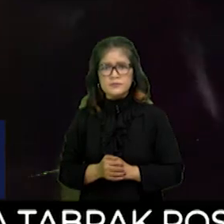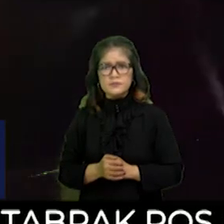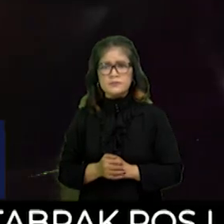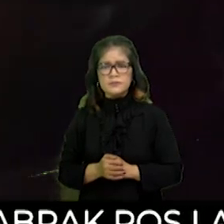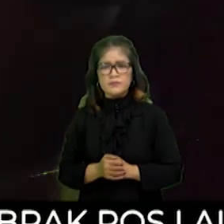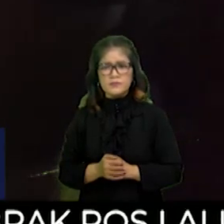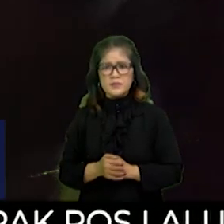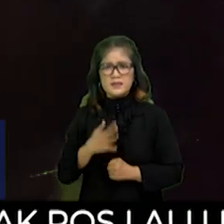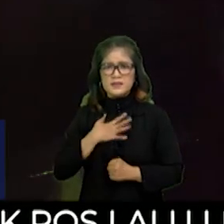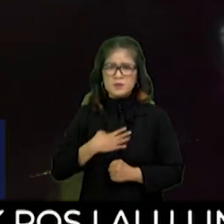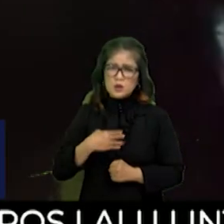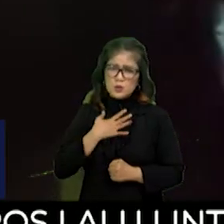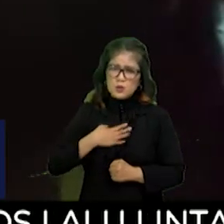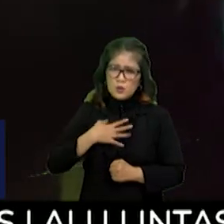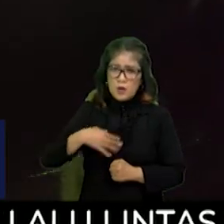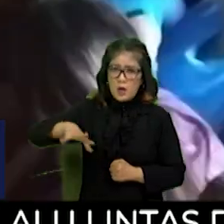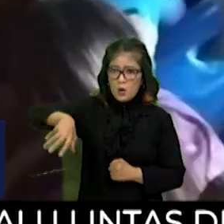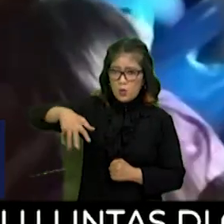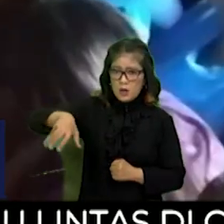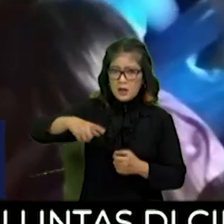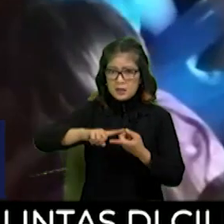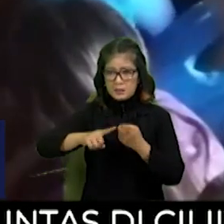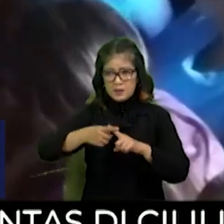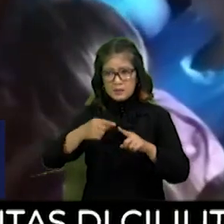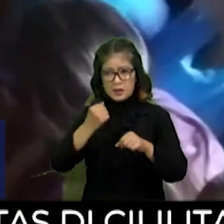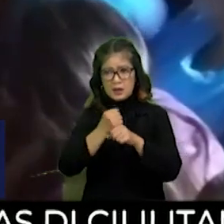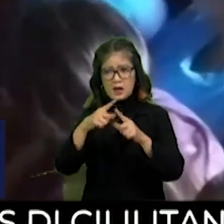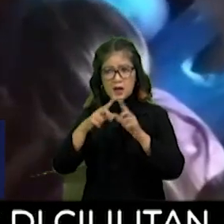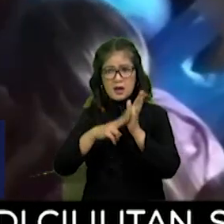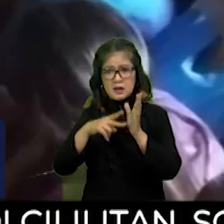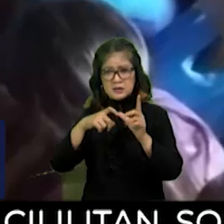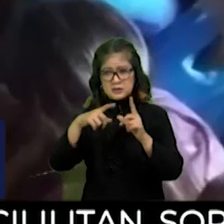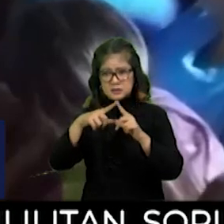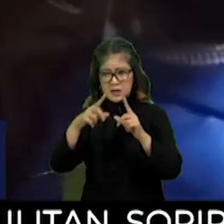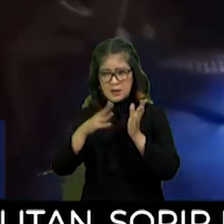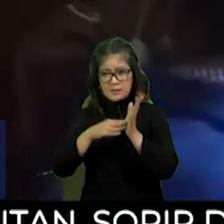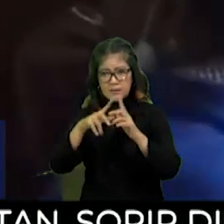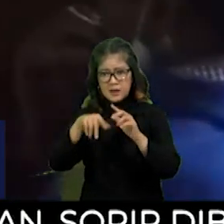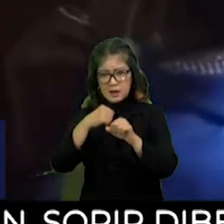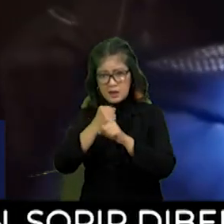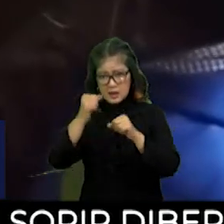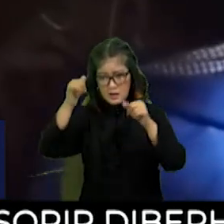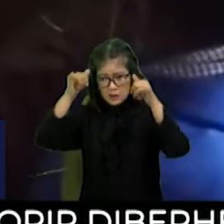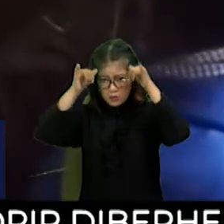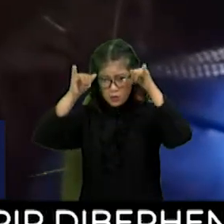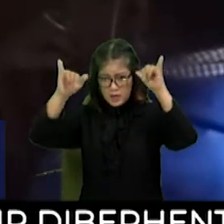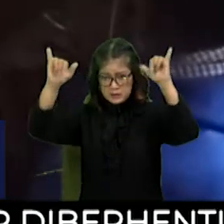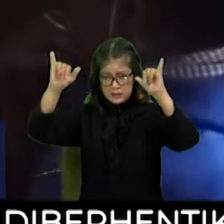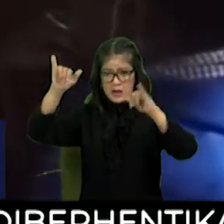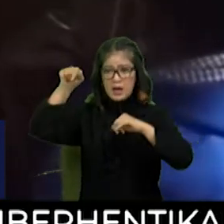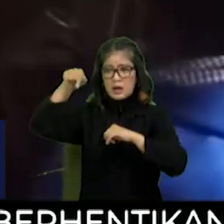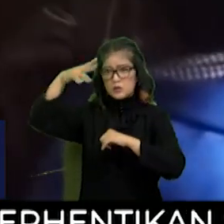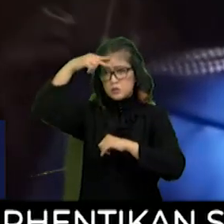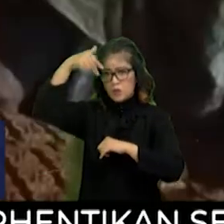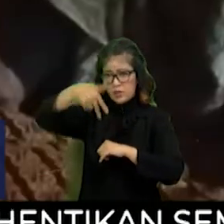Suasana duka menyelimuti rumah kerabat Agnes Pasang di Dusun Buntu Barana, Lembang Karwa, Toraja Utara, Sulawesi Selatan, Kamis